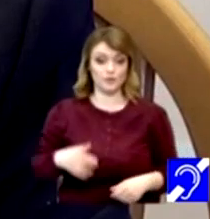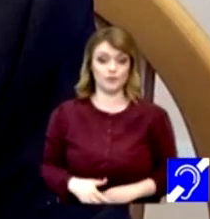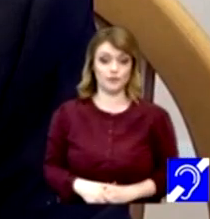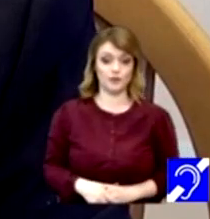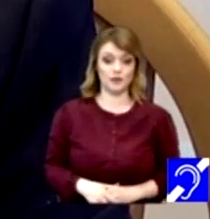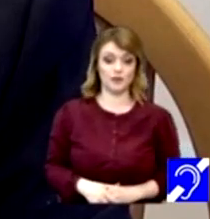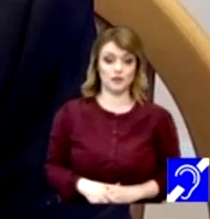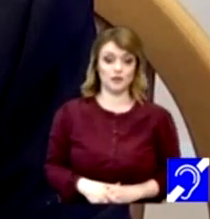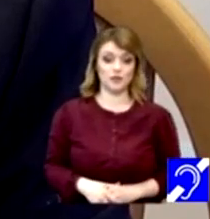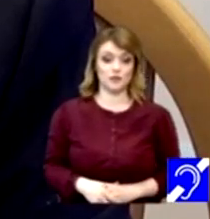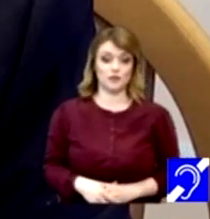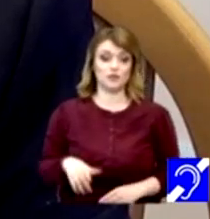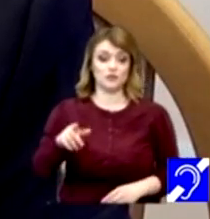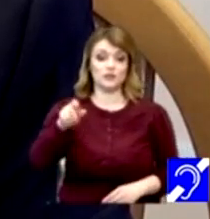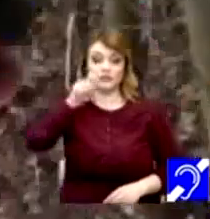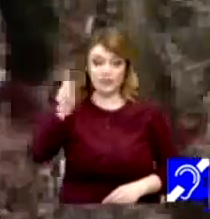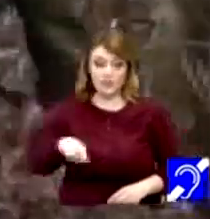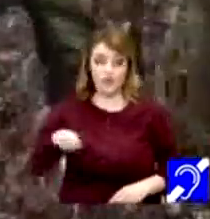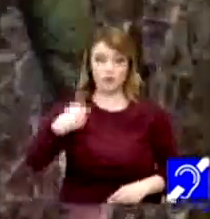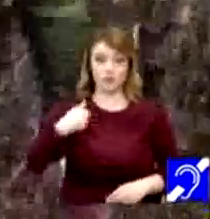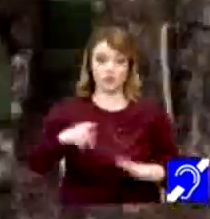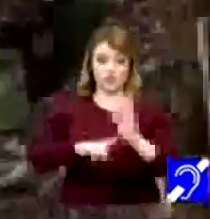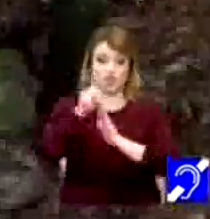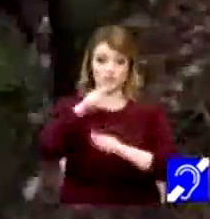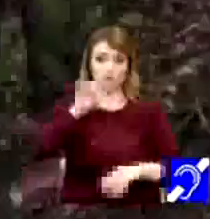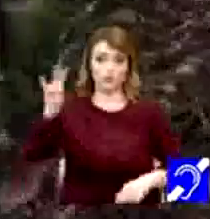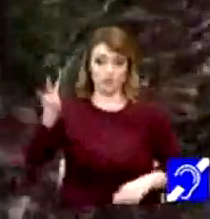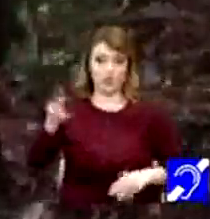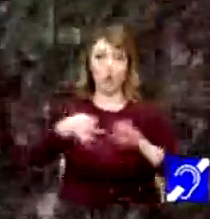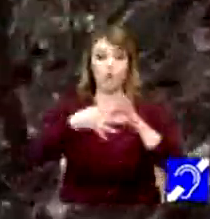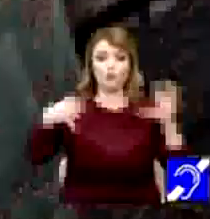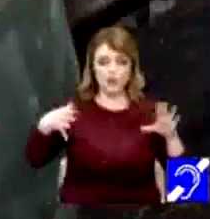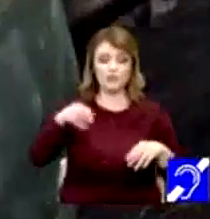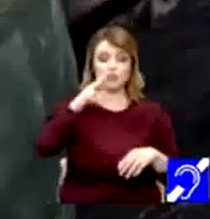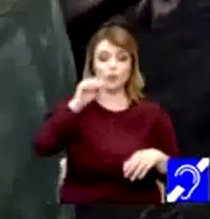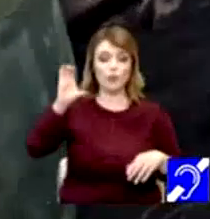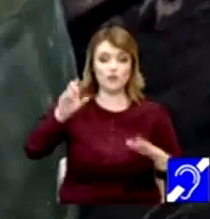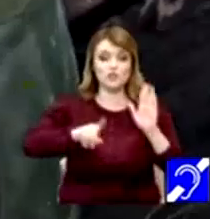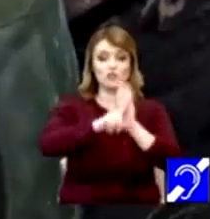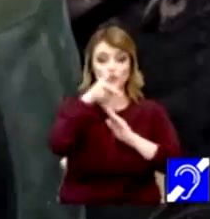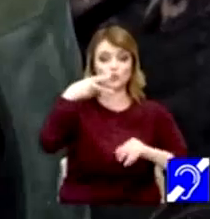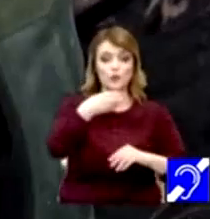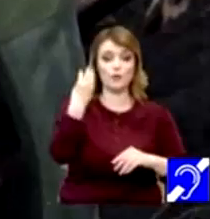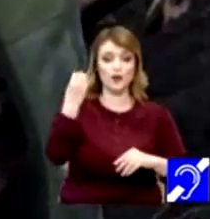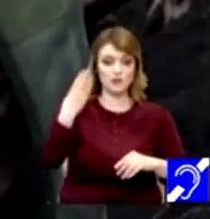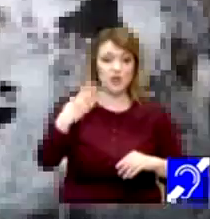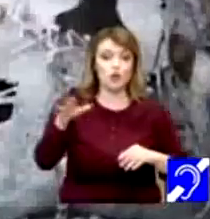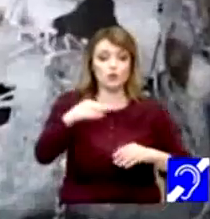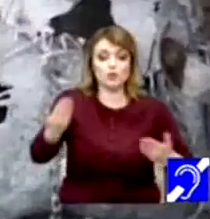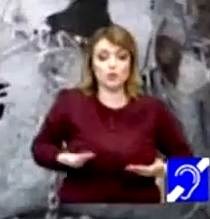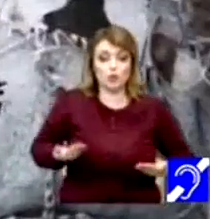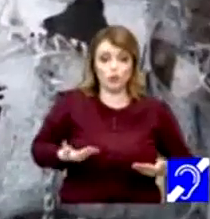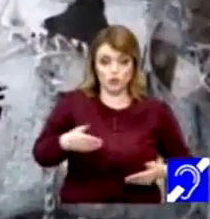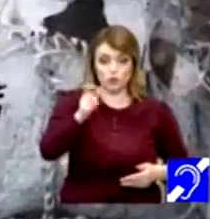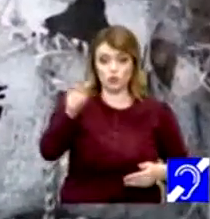що питання війни залежить тільки від Путіна. Conflictul din Donbas a început în 2014, după ce locuitorii din două regiuni din